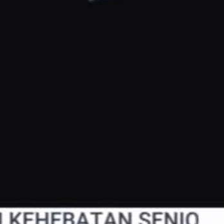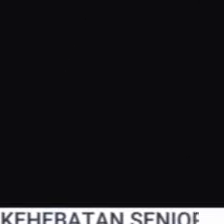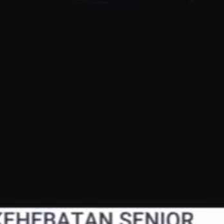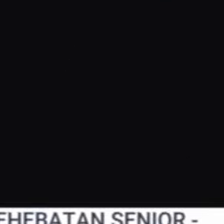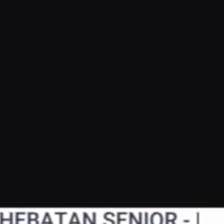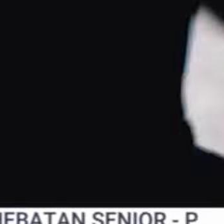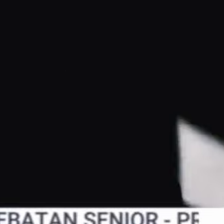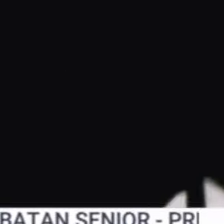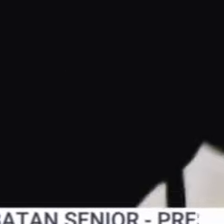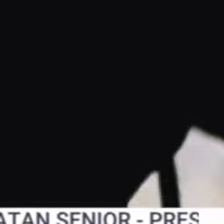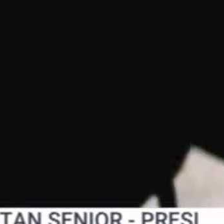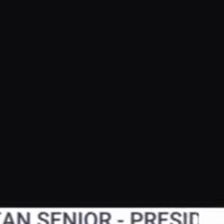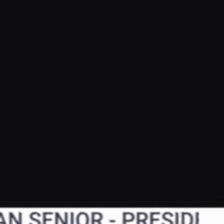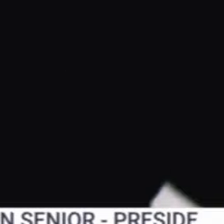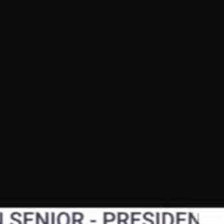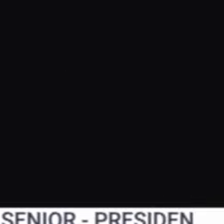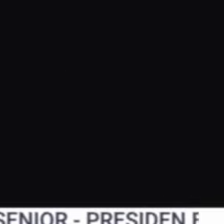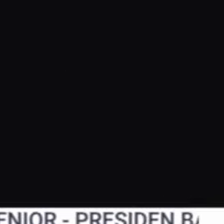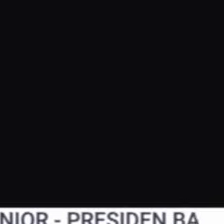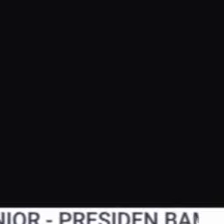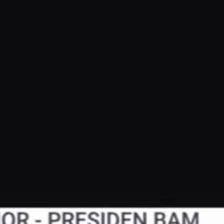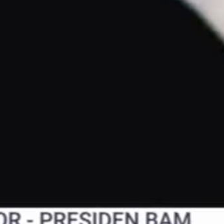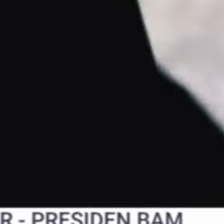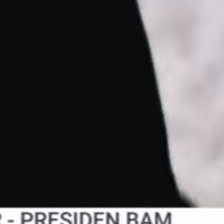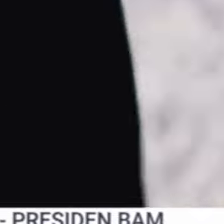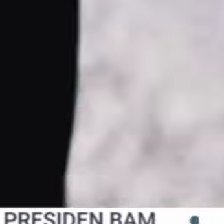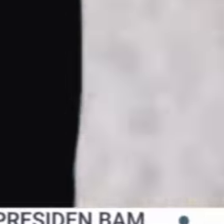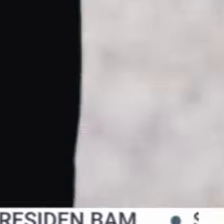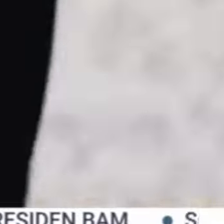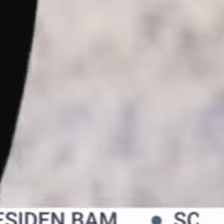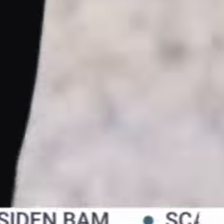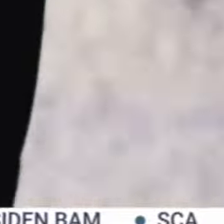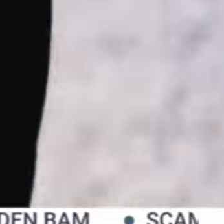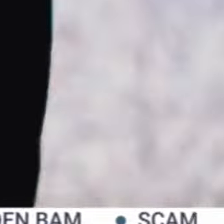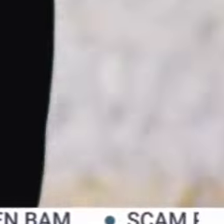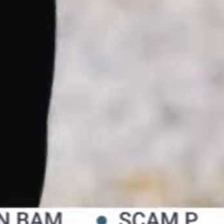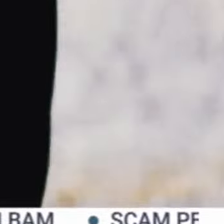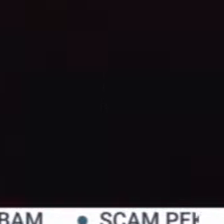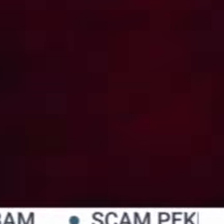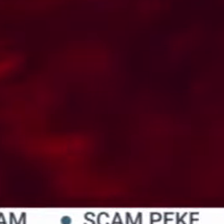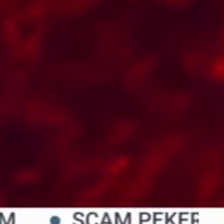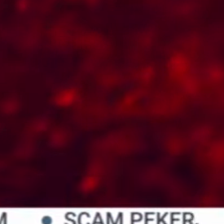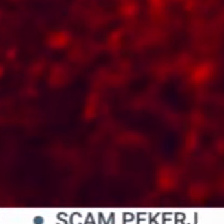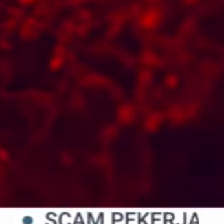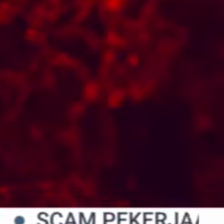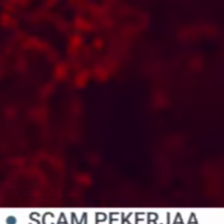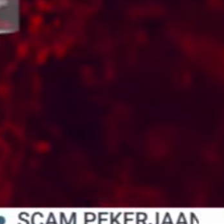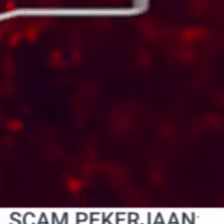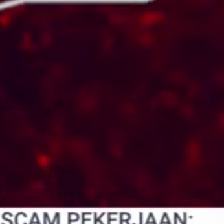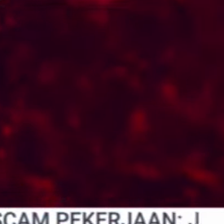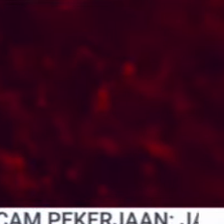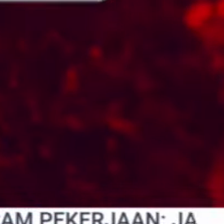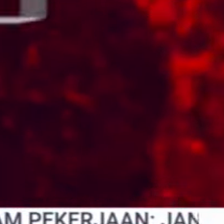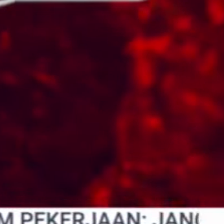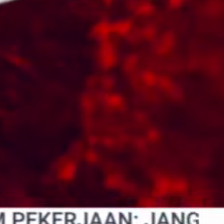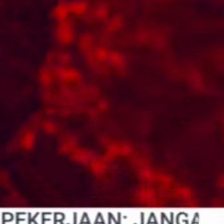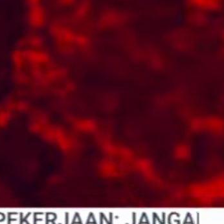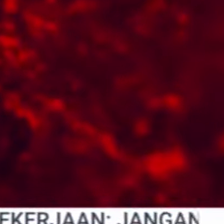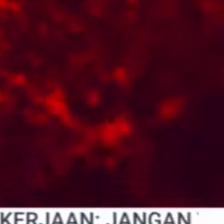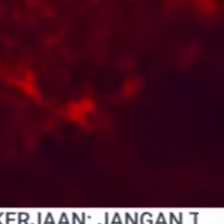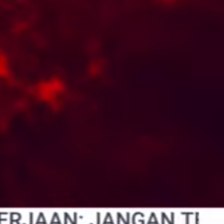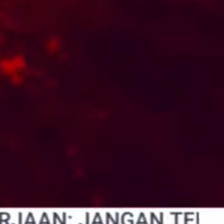dalam kita membangunkan aplikasi yang memberi kesejahteraan kepada negara ada yang menyalahgunakannya sejak ke belakangan ini